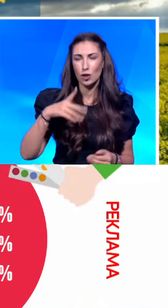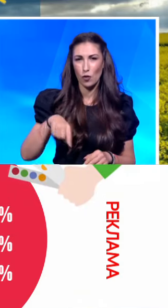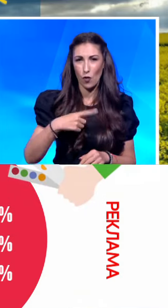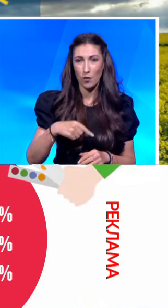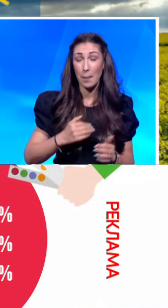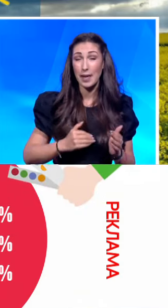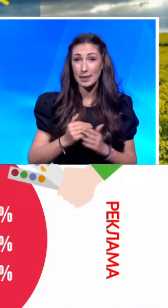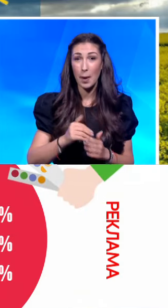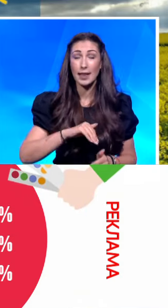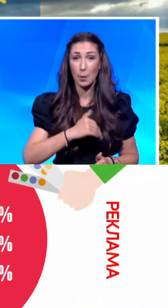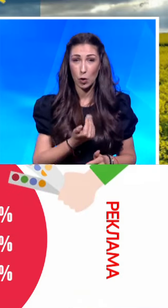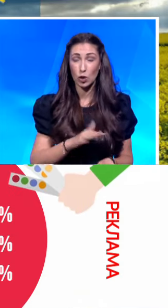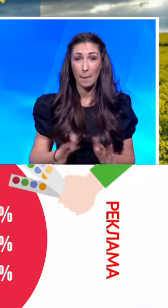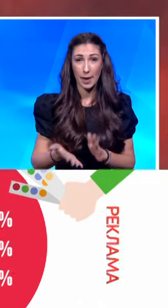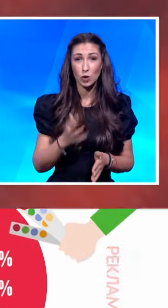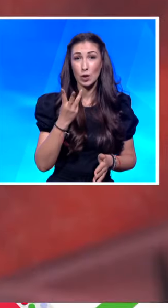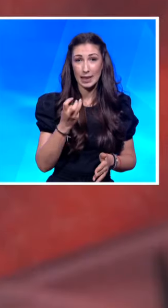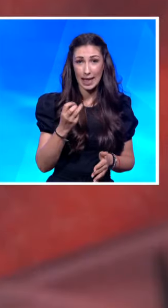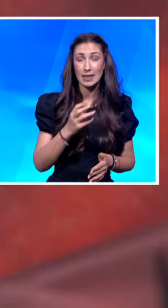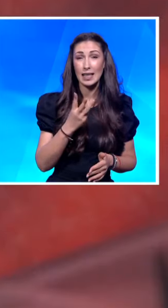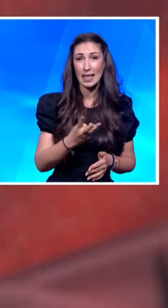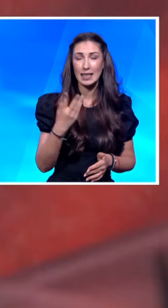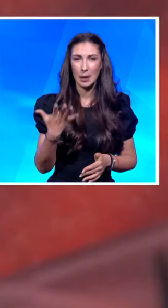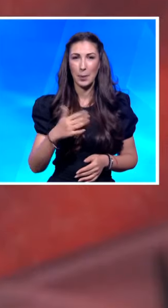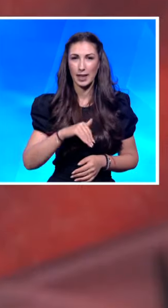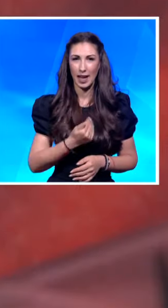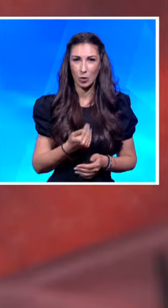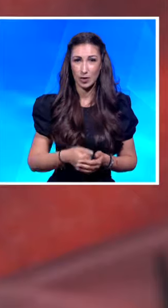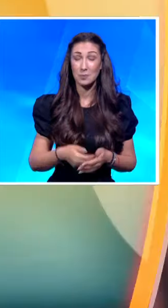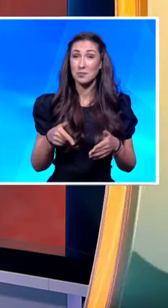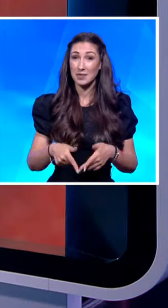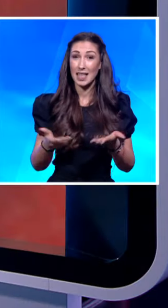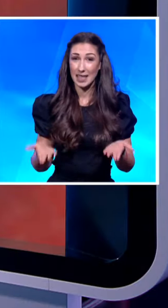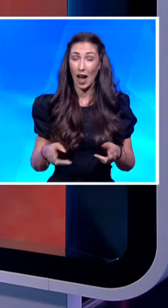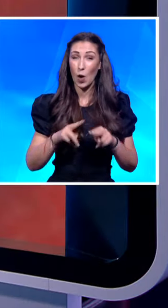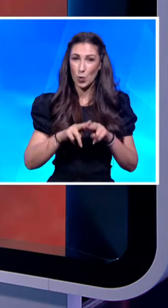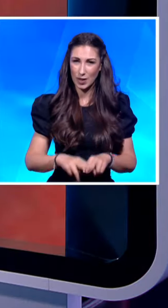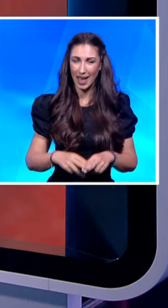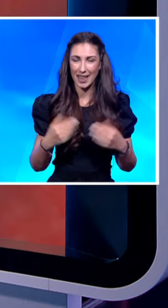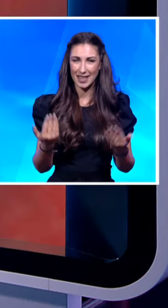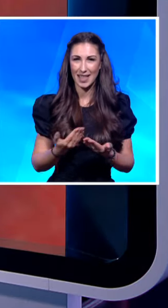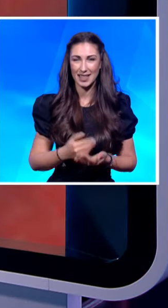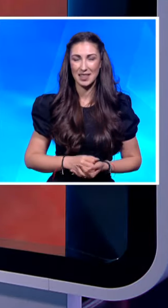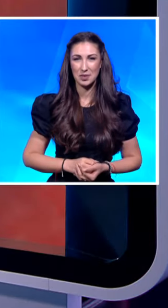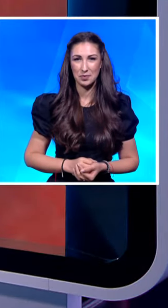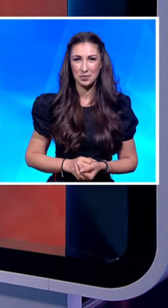с максимални температури между 30 и 35 градуса. А сега останете с BTV.